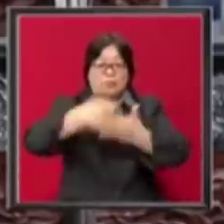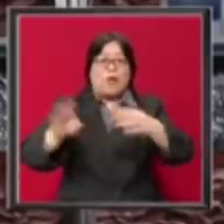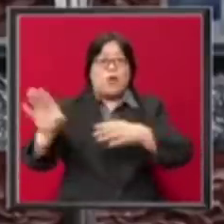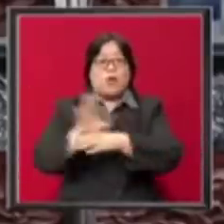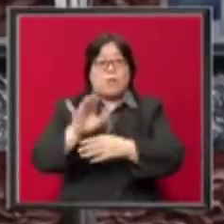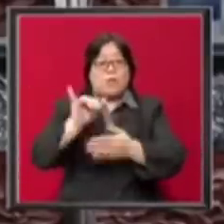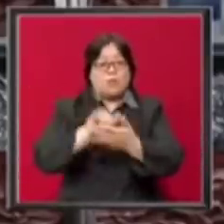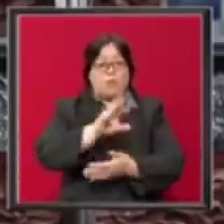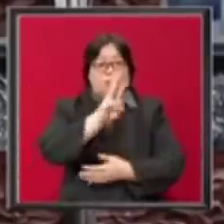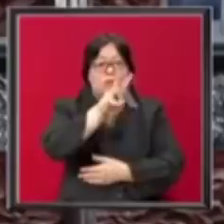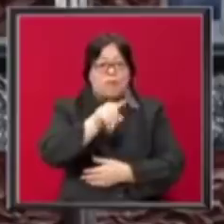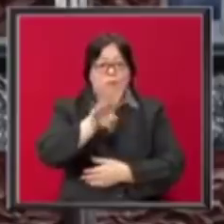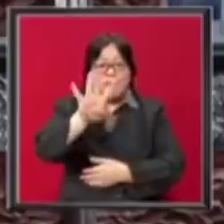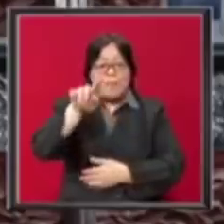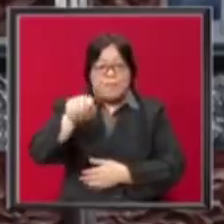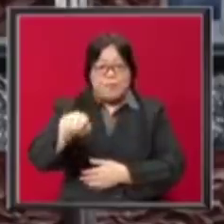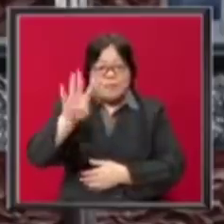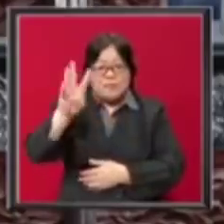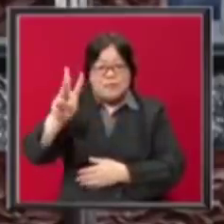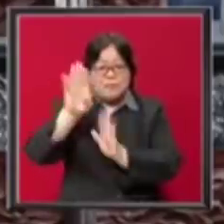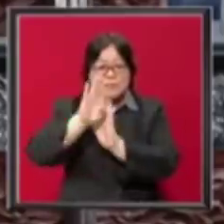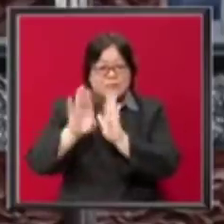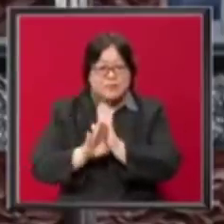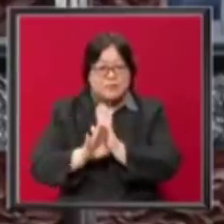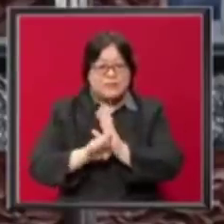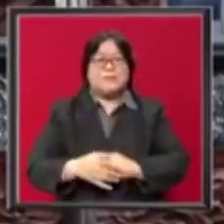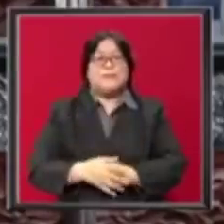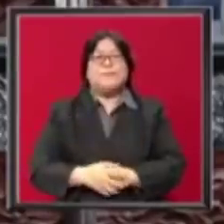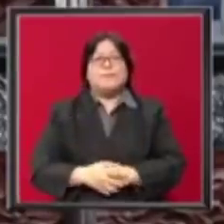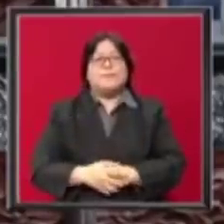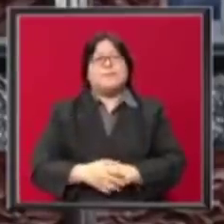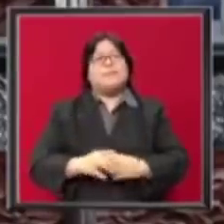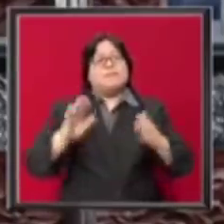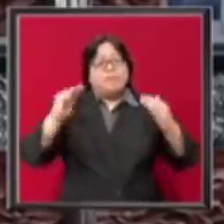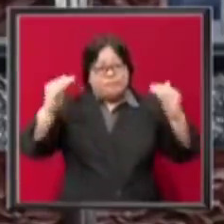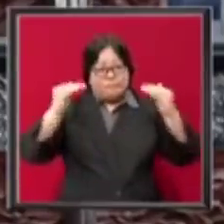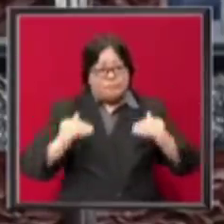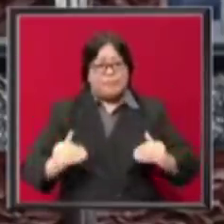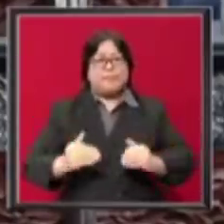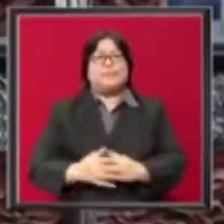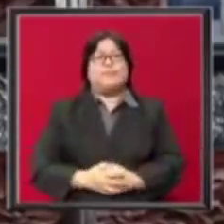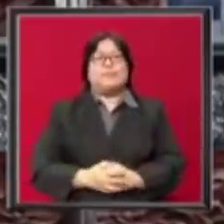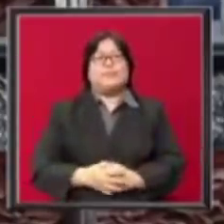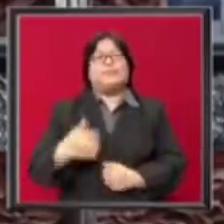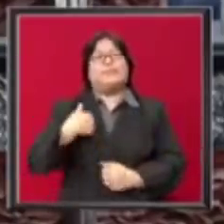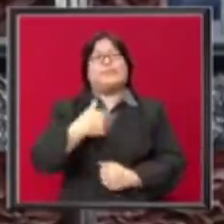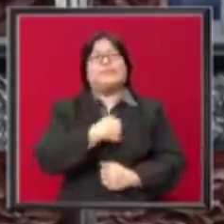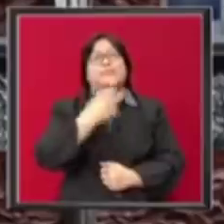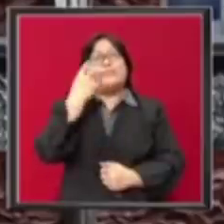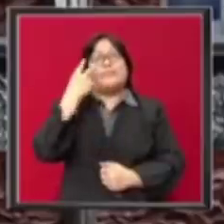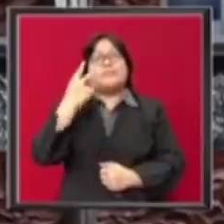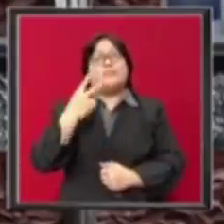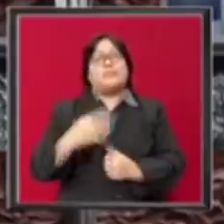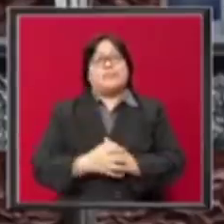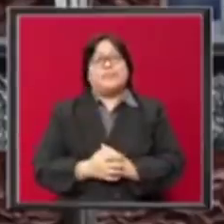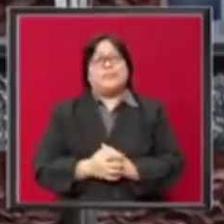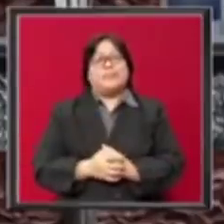itu 64.6 bilion. Ya. Kemudian kita lihat